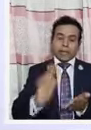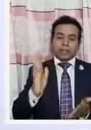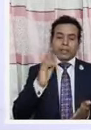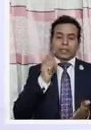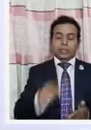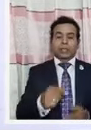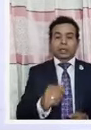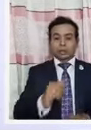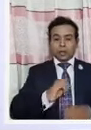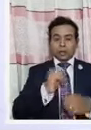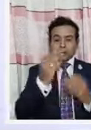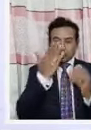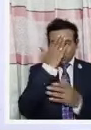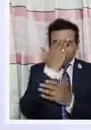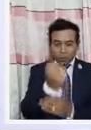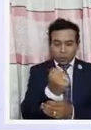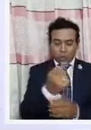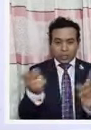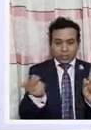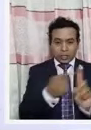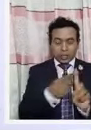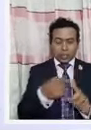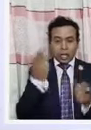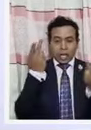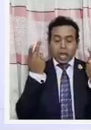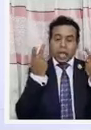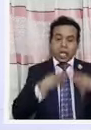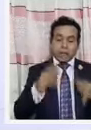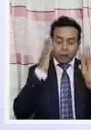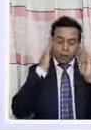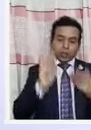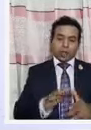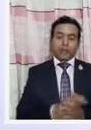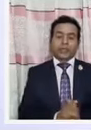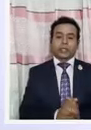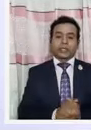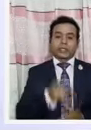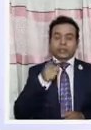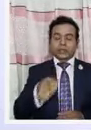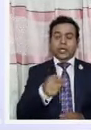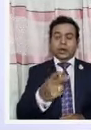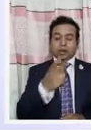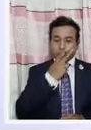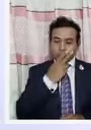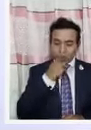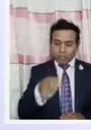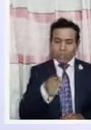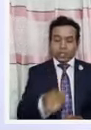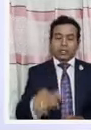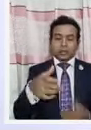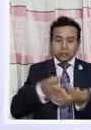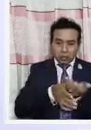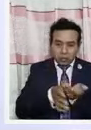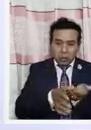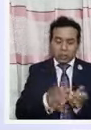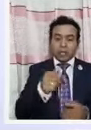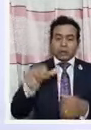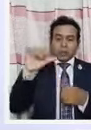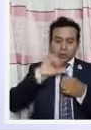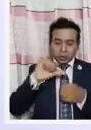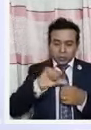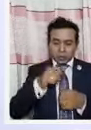মাদক সব ধরনের অসুখের জন্যই ক্ষতিকর এবং করোনা ভাইরাসের ক্ষেত্রেও